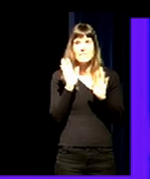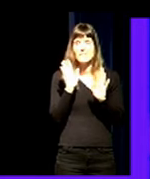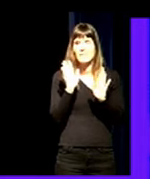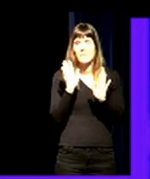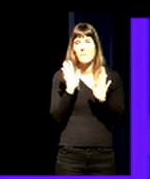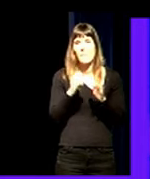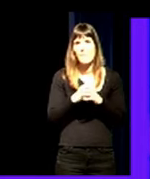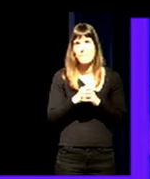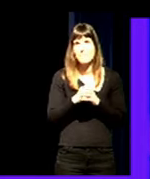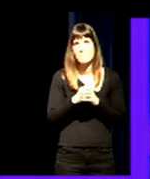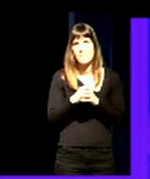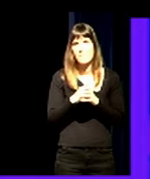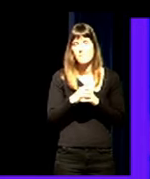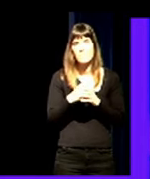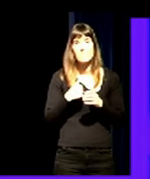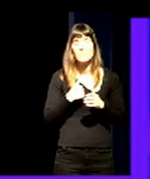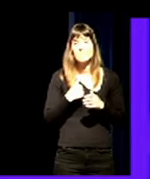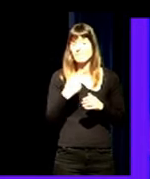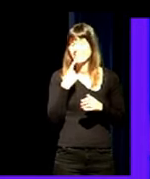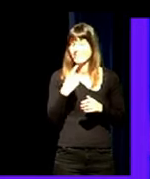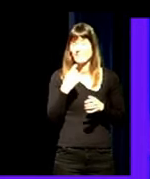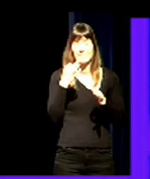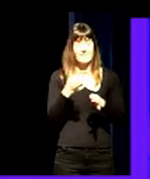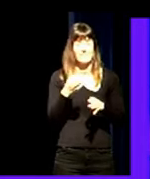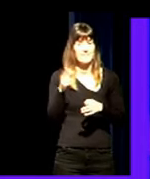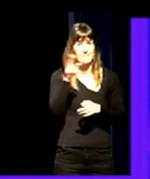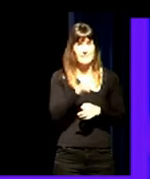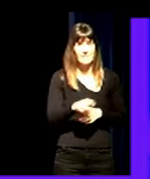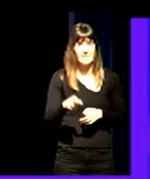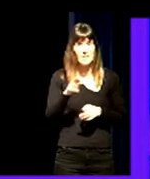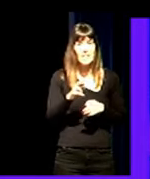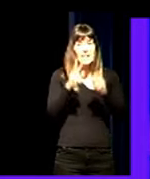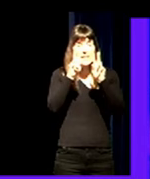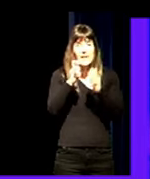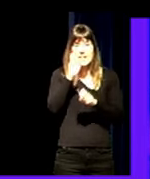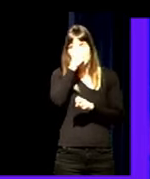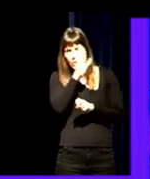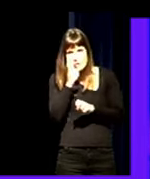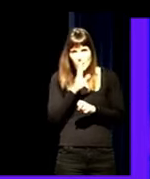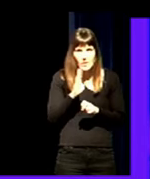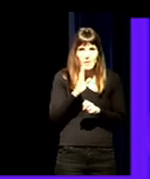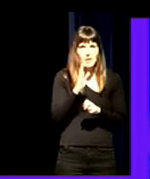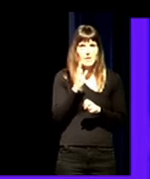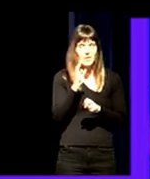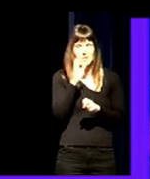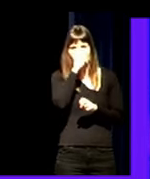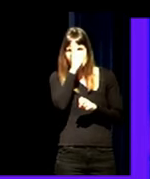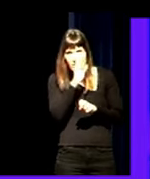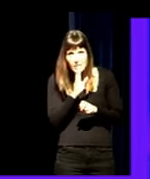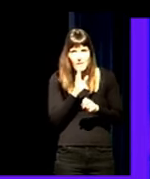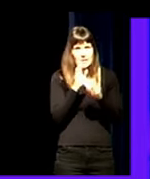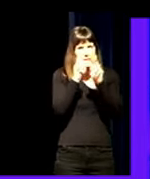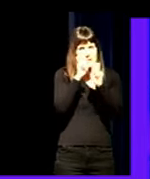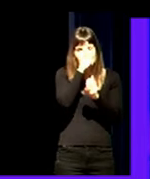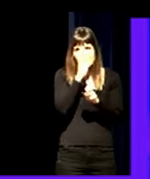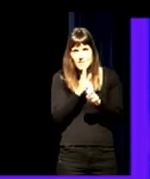ni ez naz, beti esaten dut usta dut, bidea ez dela, kentzea, eskutatzea, hori buruz ez eta erba egitea. Baina uste dut sortzi dute,